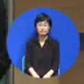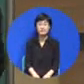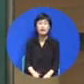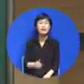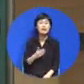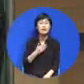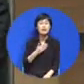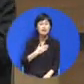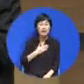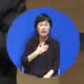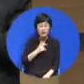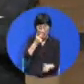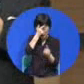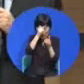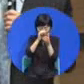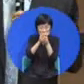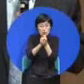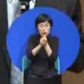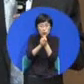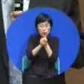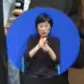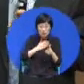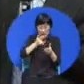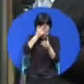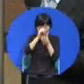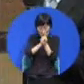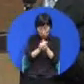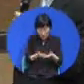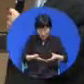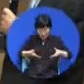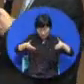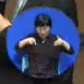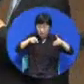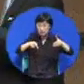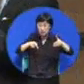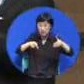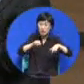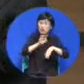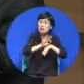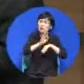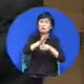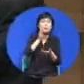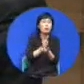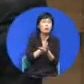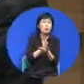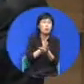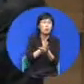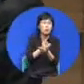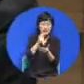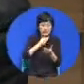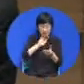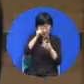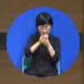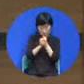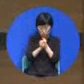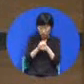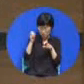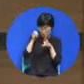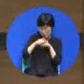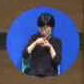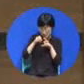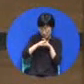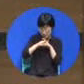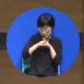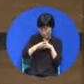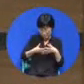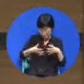나의 기도 그릇을 확실히 해라. And that is why you should prepare your vessel of prayer for yourself